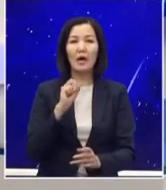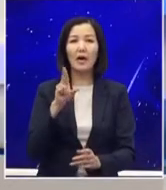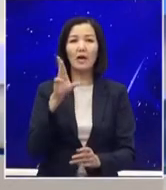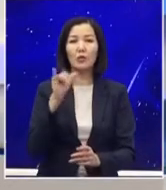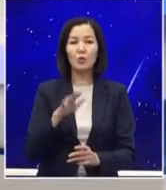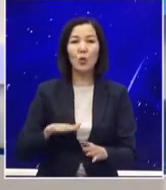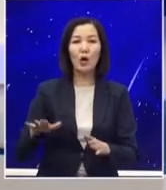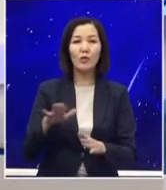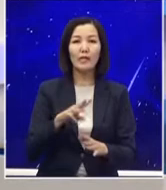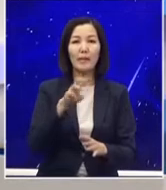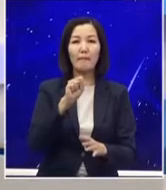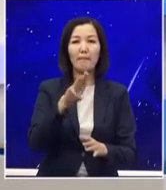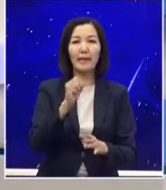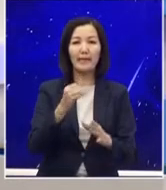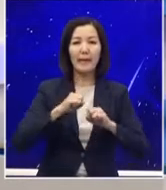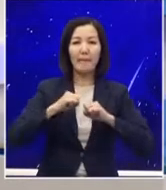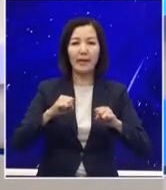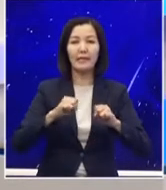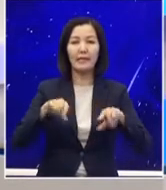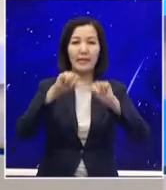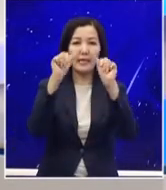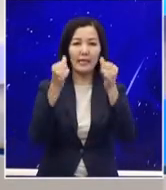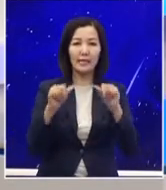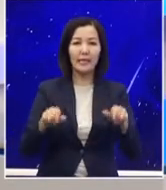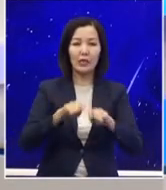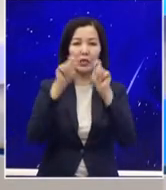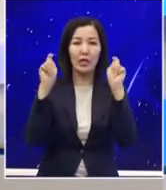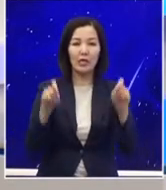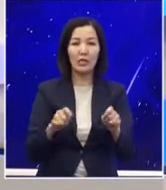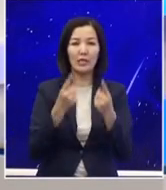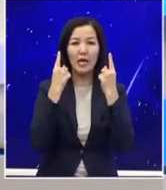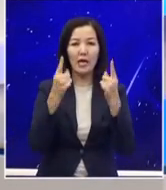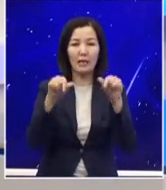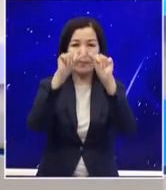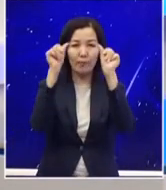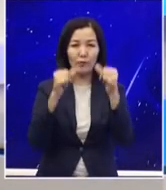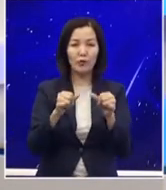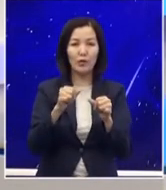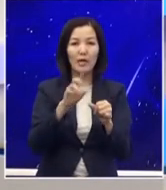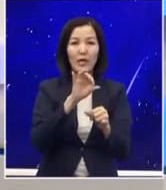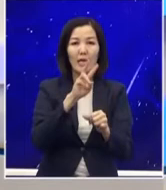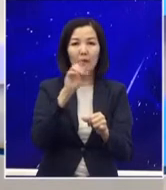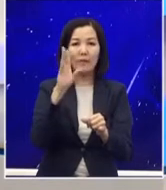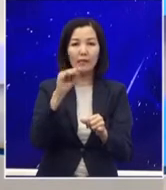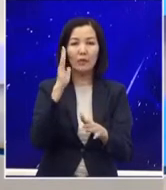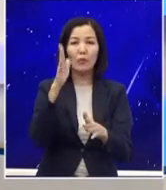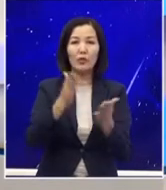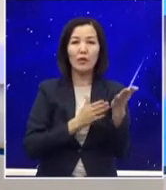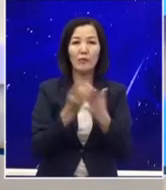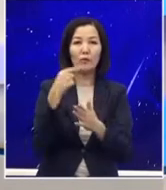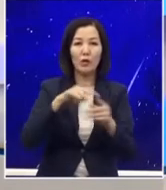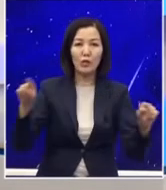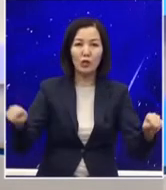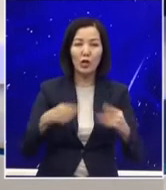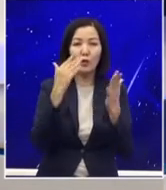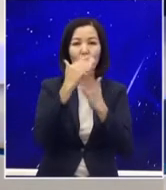Ақсу ауданында Матай Бөрібай батыр ескерткіші ашылды. Алып мүсін елбасының болашаққа бағдар рухани жаңғыру бағдарламасы аясында бой